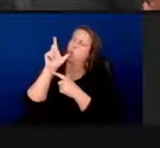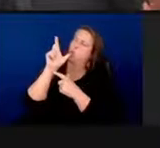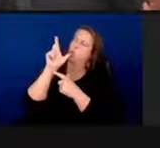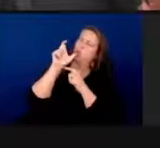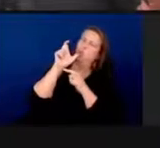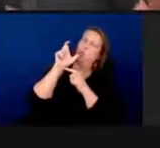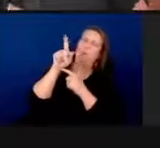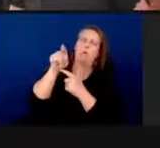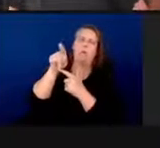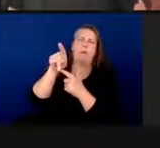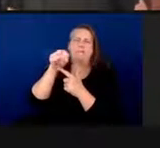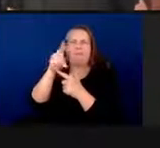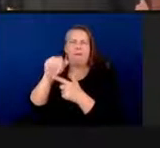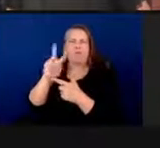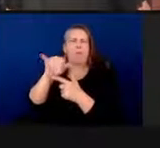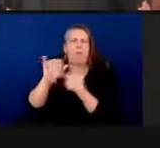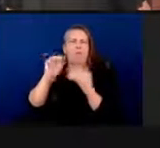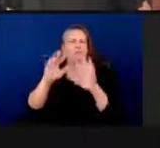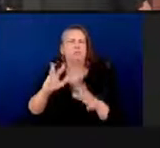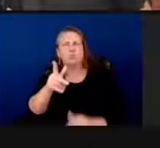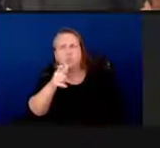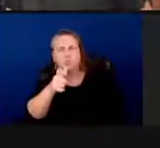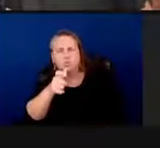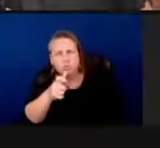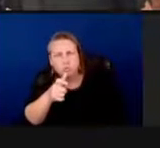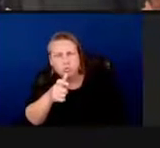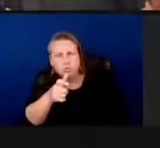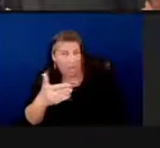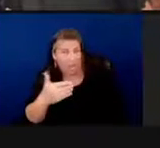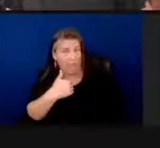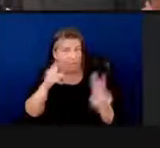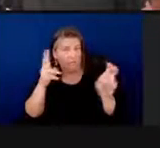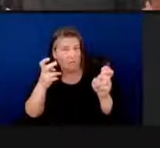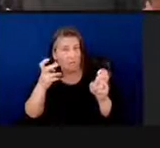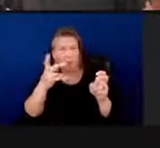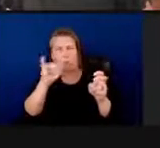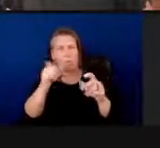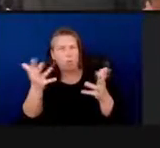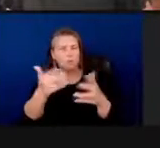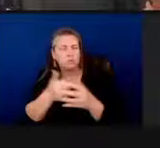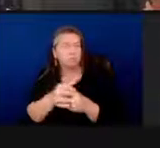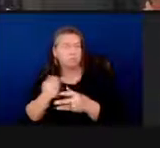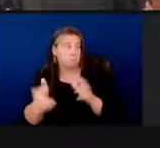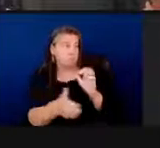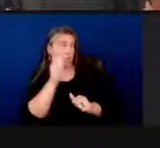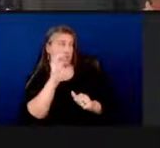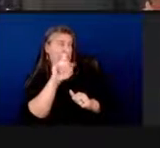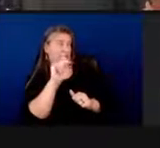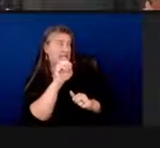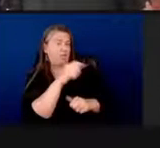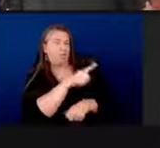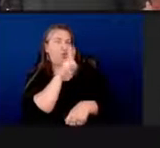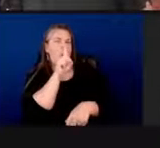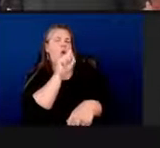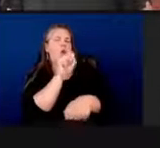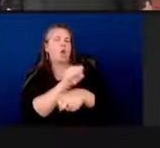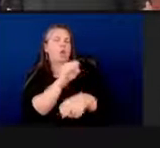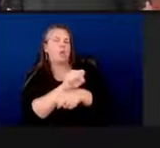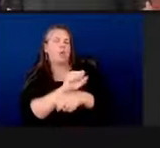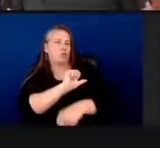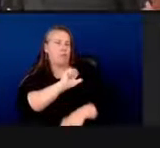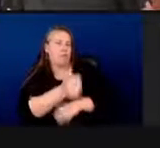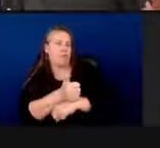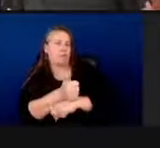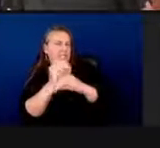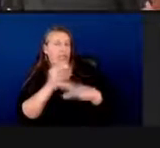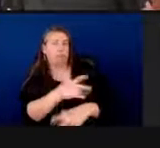مخولون وهل هم مؤهلون لاستلام معظم الطلاب؟ نحن